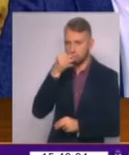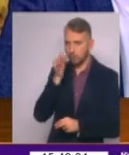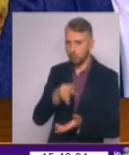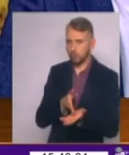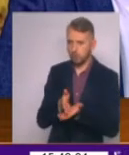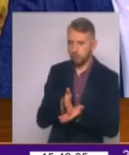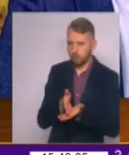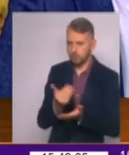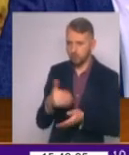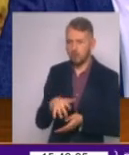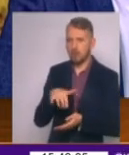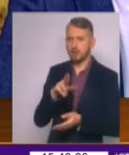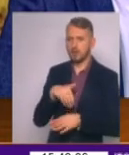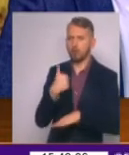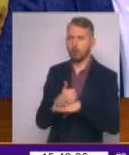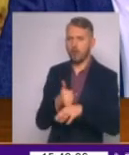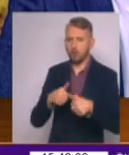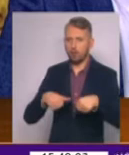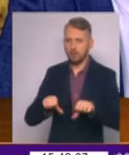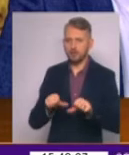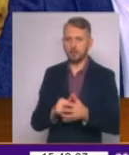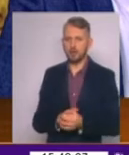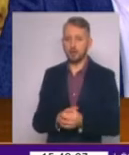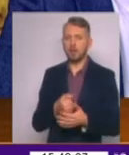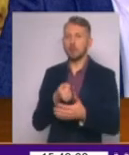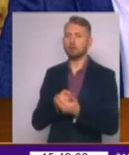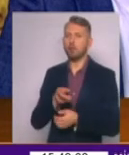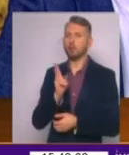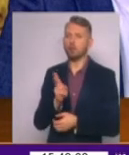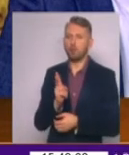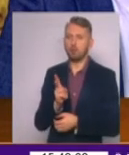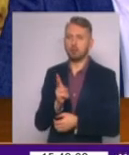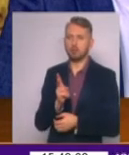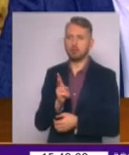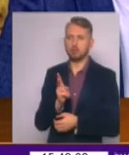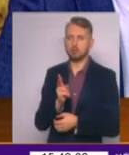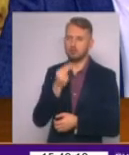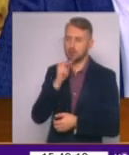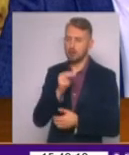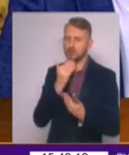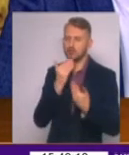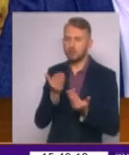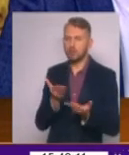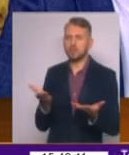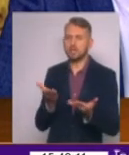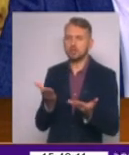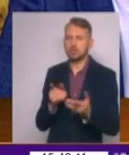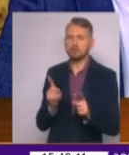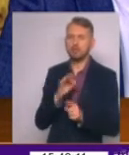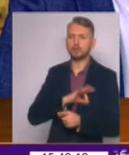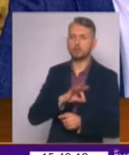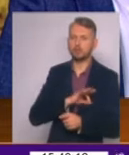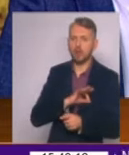як голова профільної комісії, до кого найпрактичніше буде звернутися, які ресурси засувати,